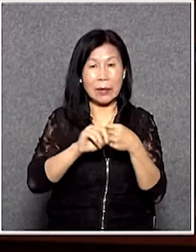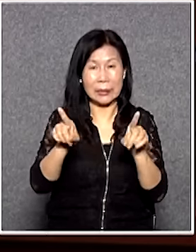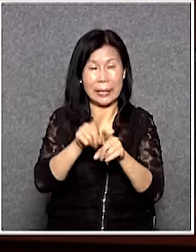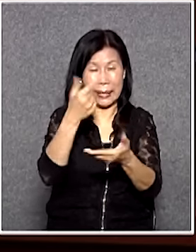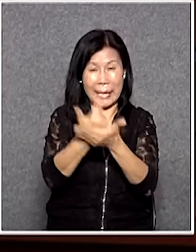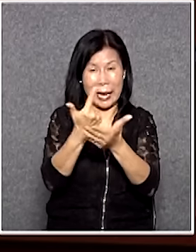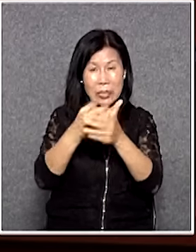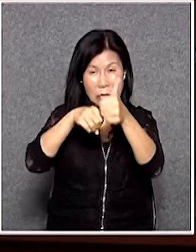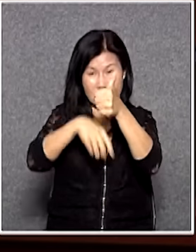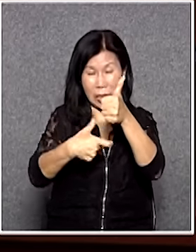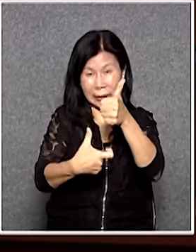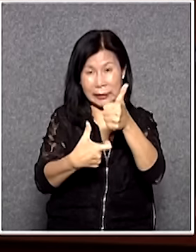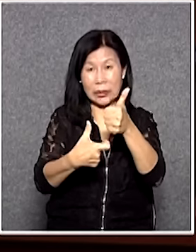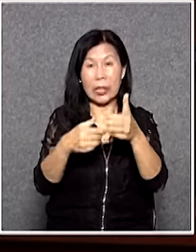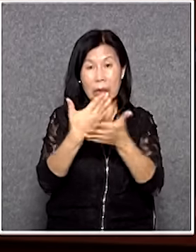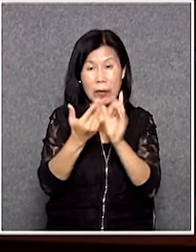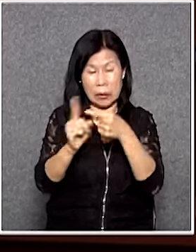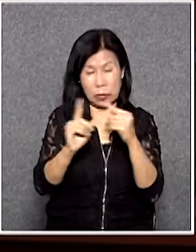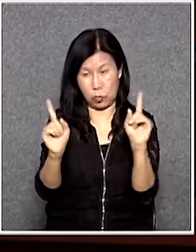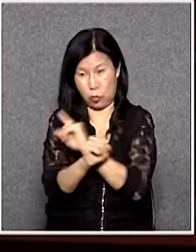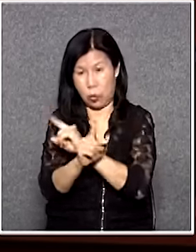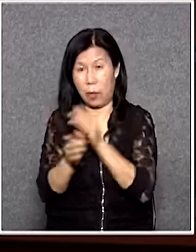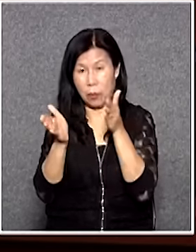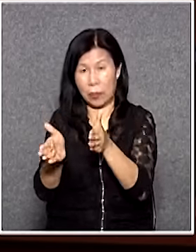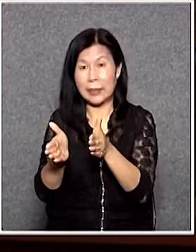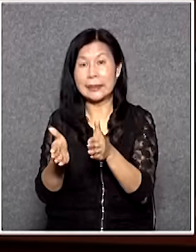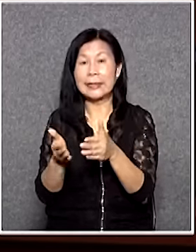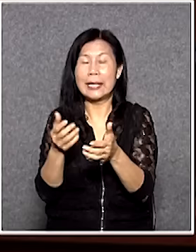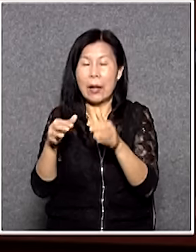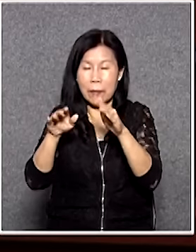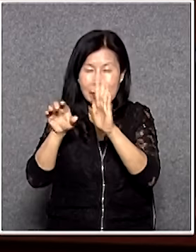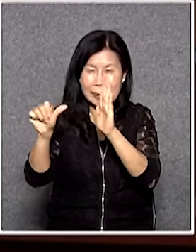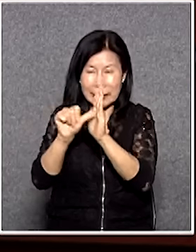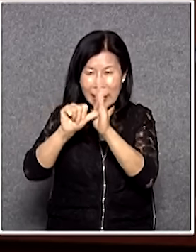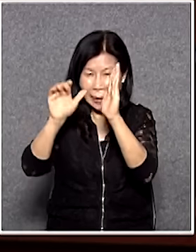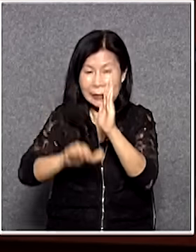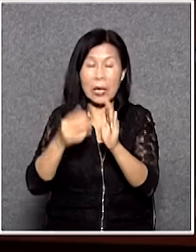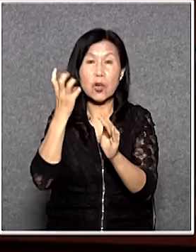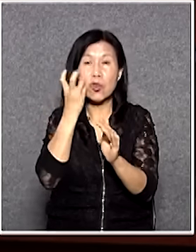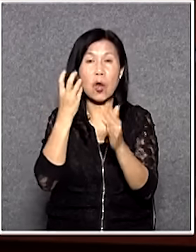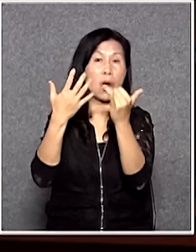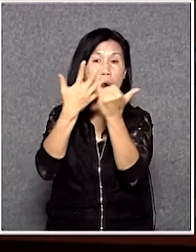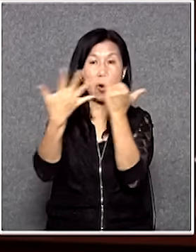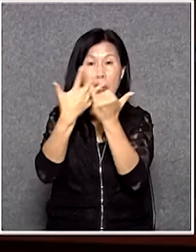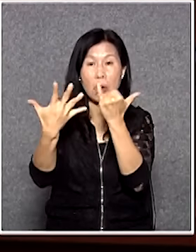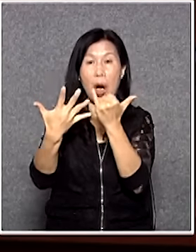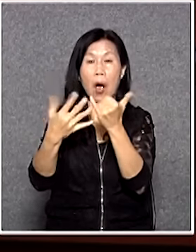基金的资产风险转移到风险较低的所谓65岁后基金。